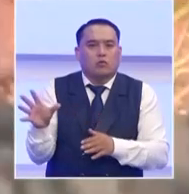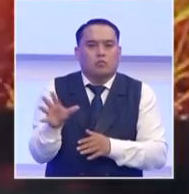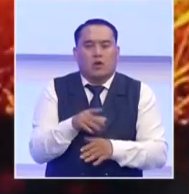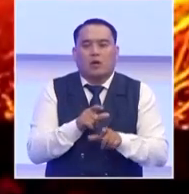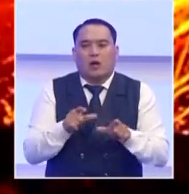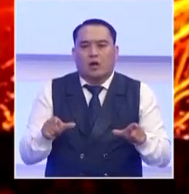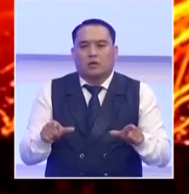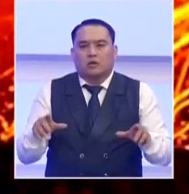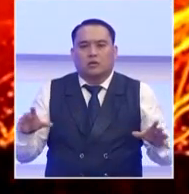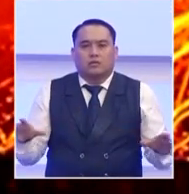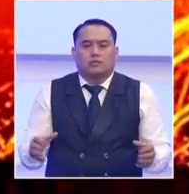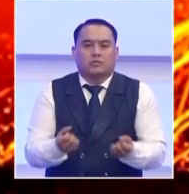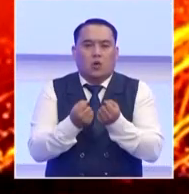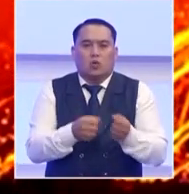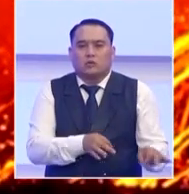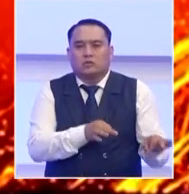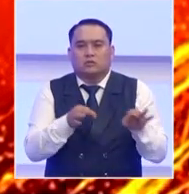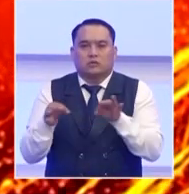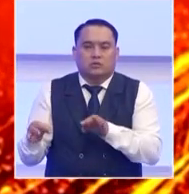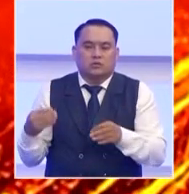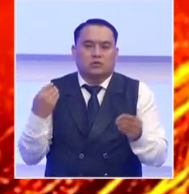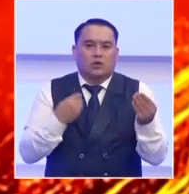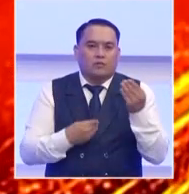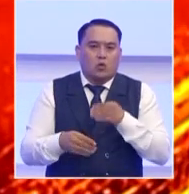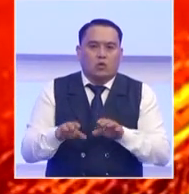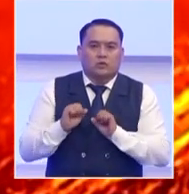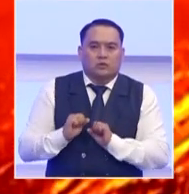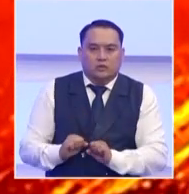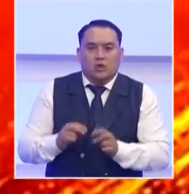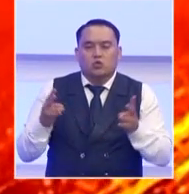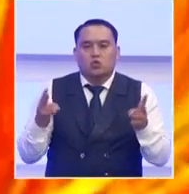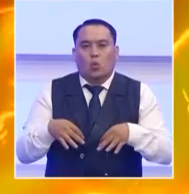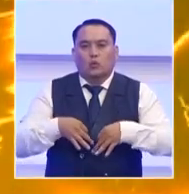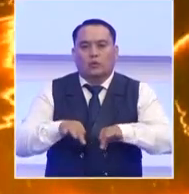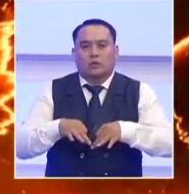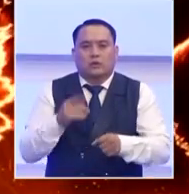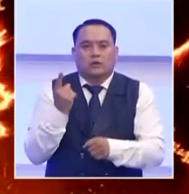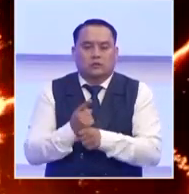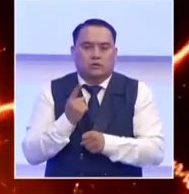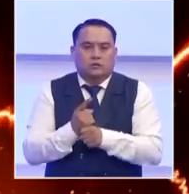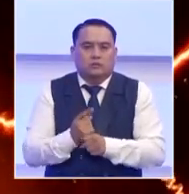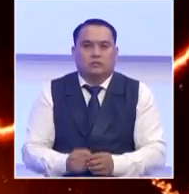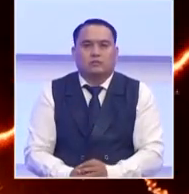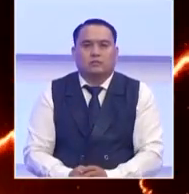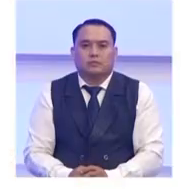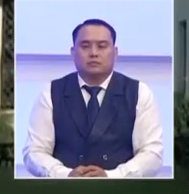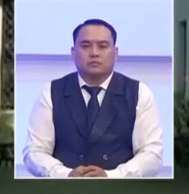тұрғындарына сыртта маска тағып, барынша жабық киінуге шақырады. Өңірде көлік қатынасына да тыйым салынған.